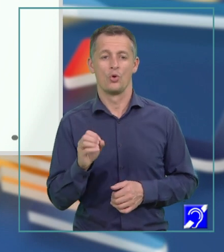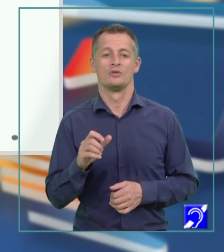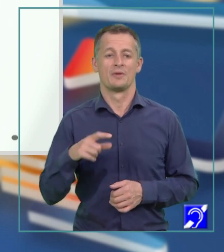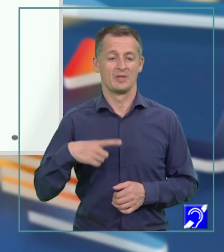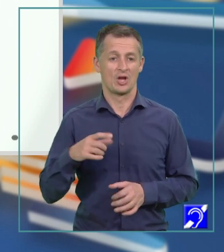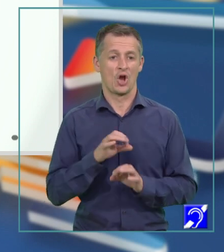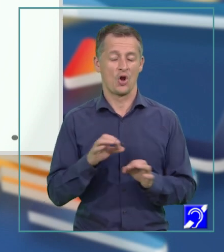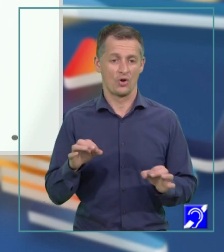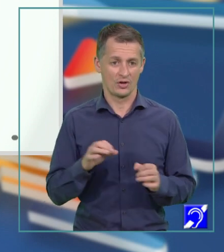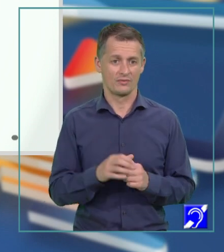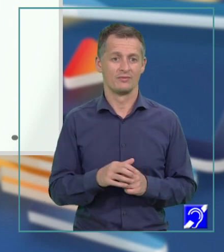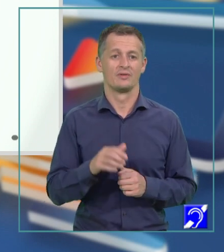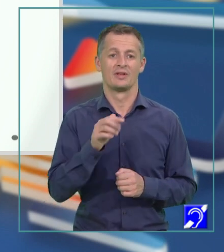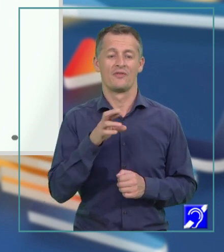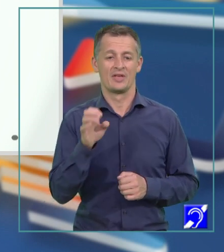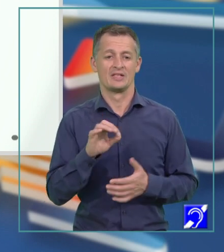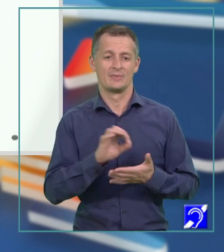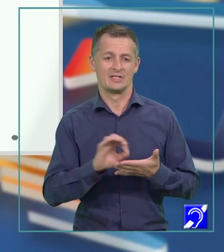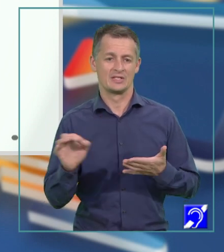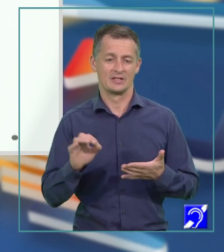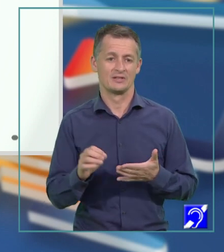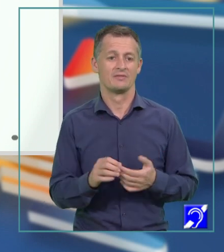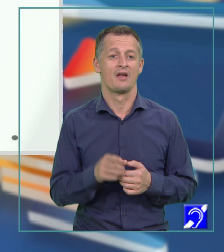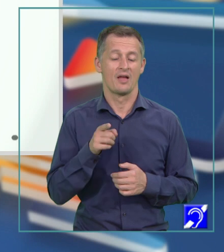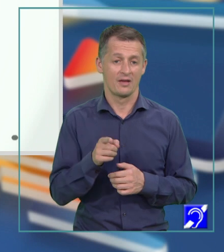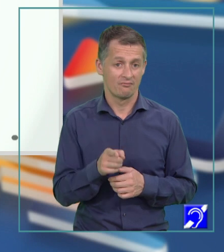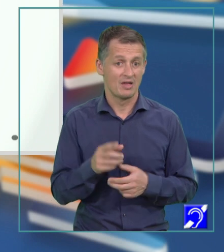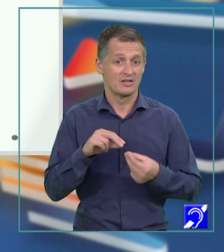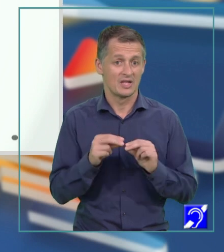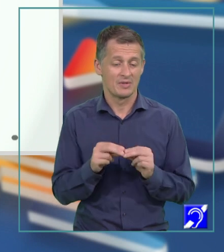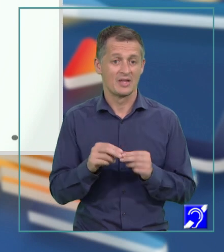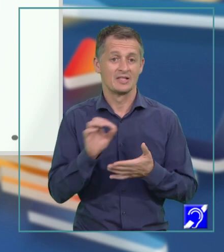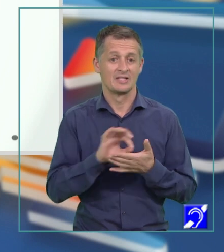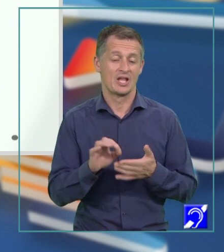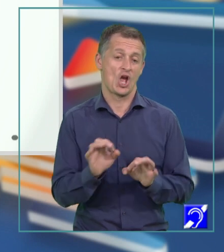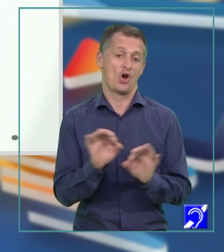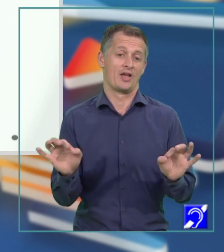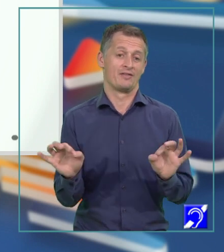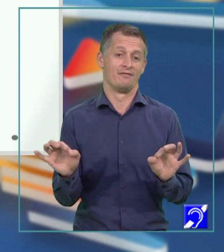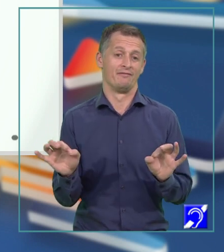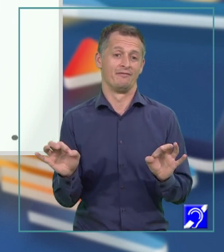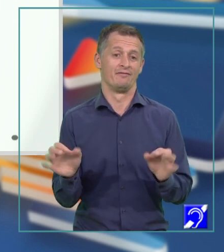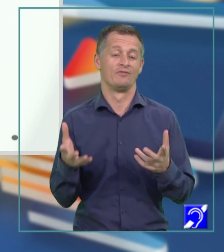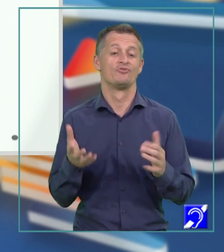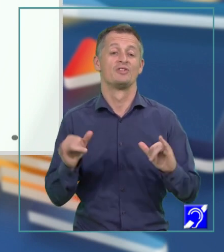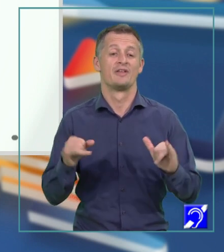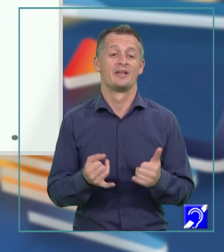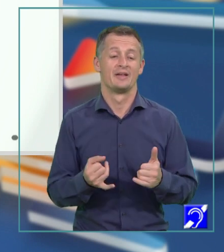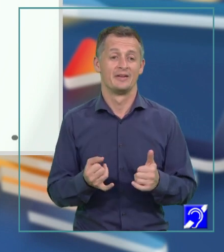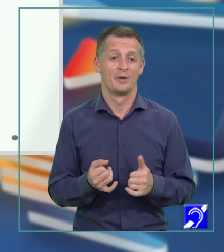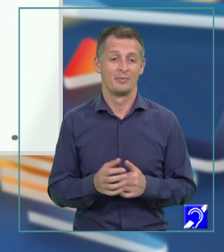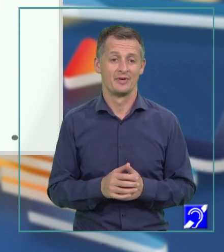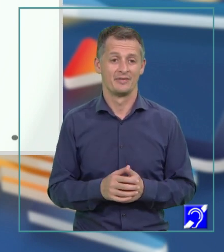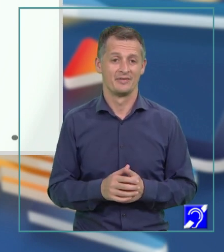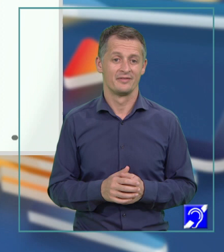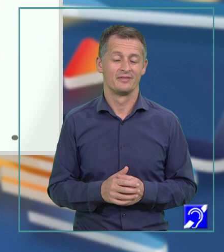înseamnă scriere, prin urmare, a ortografia înseamnă deja a scrie corect. Ce se întâmplă? Deja